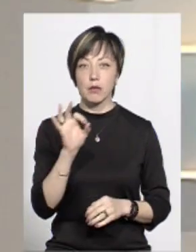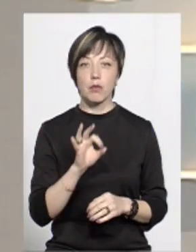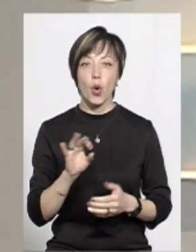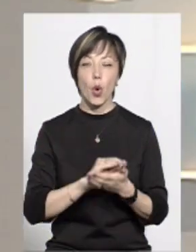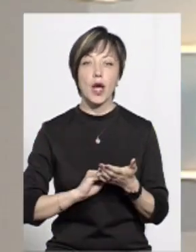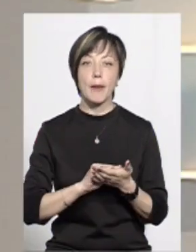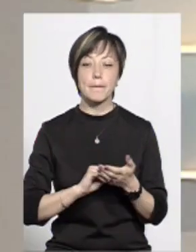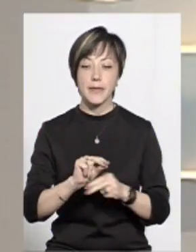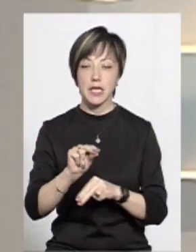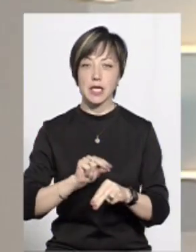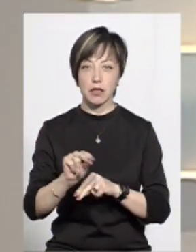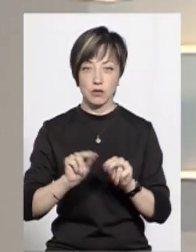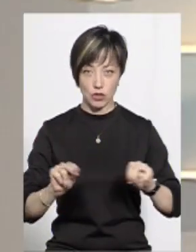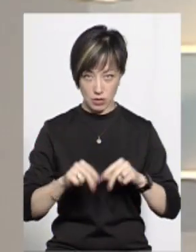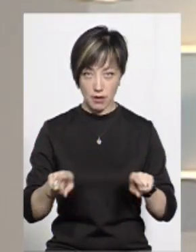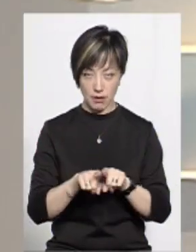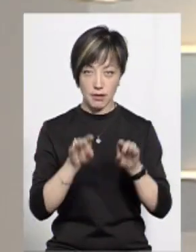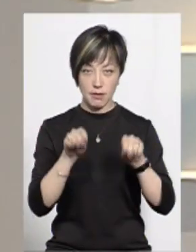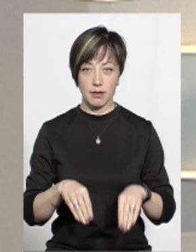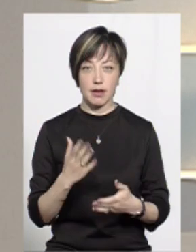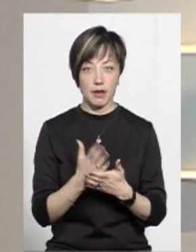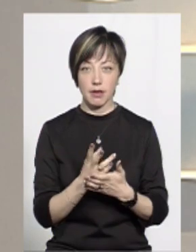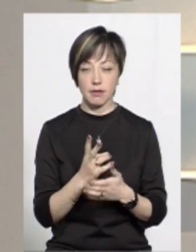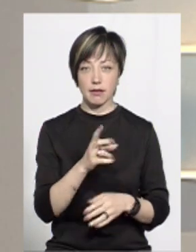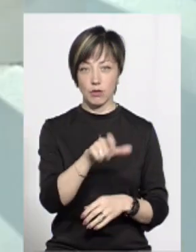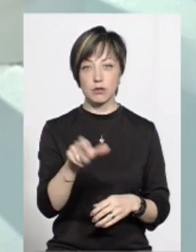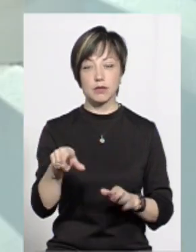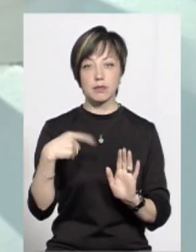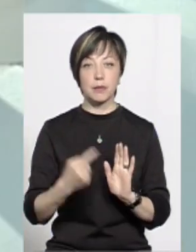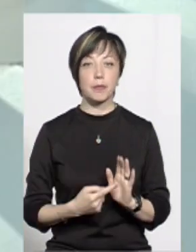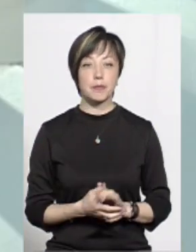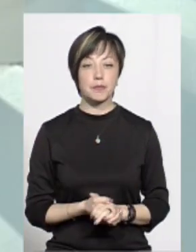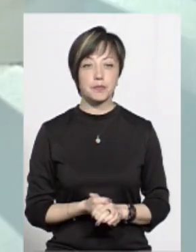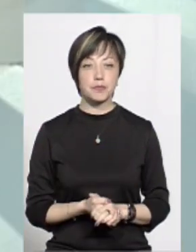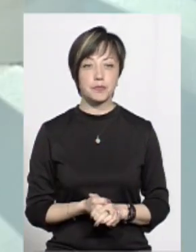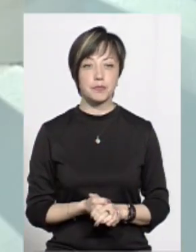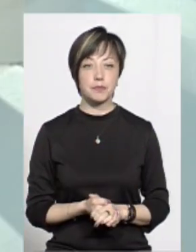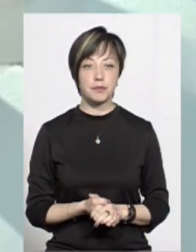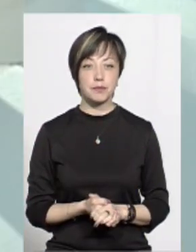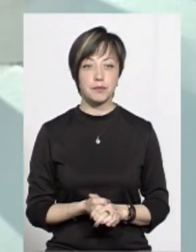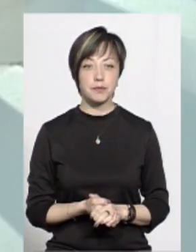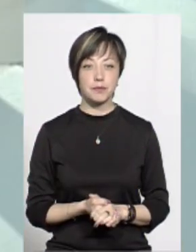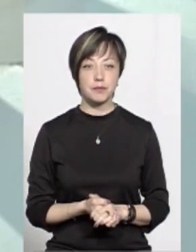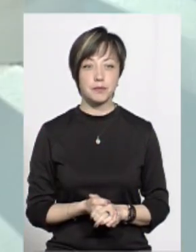Стосовно репетиторства, чи декларують таке на Хмельниччині не фізичні особи, підприємці?